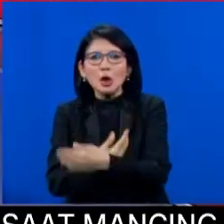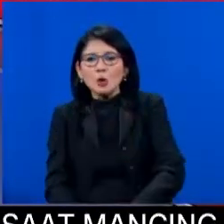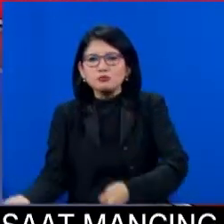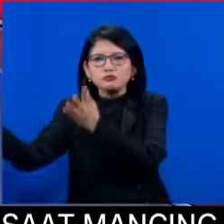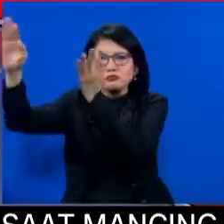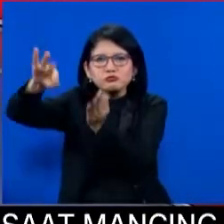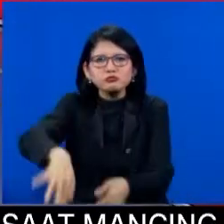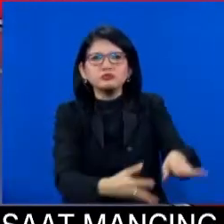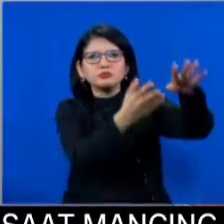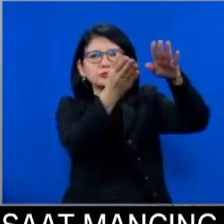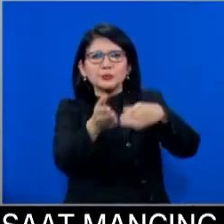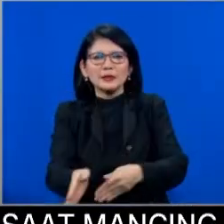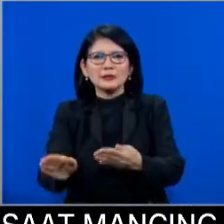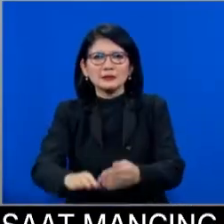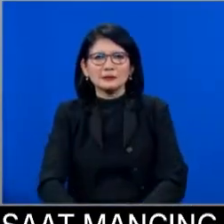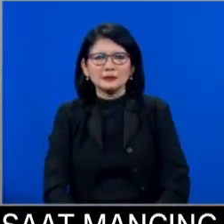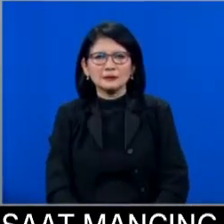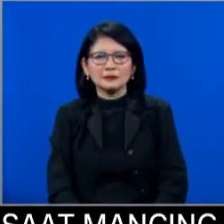pasang.